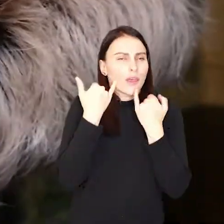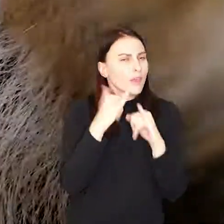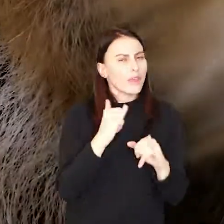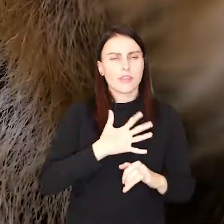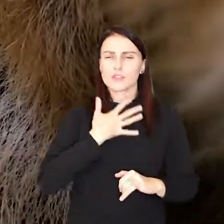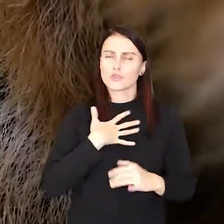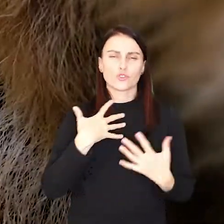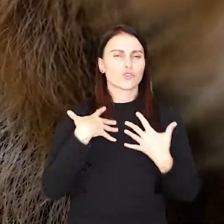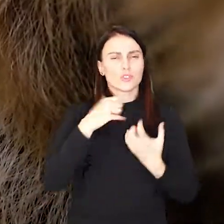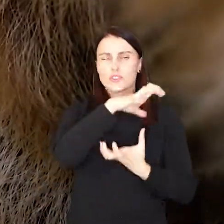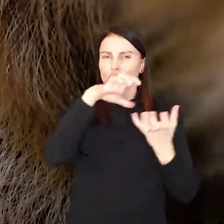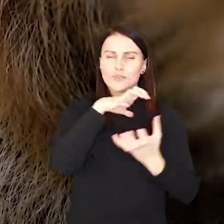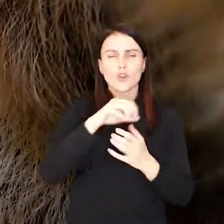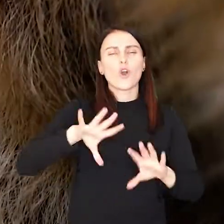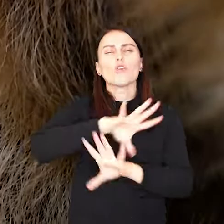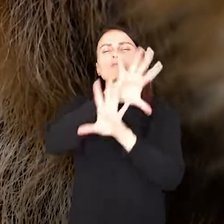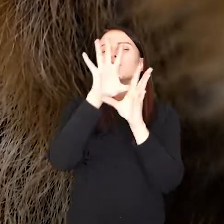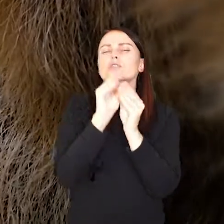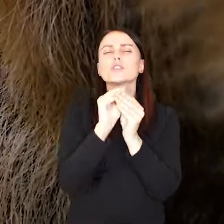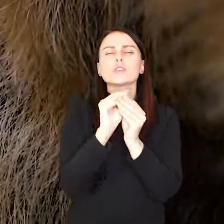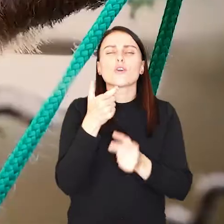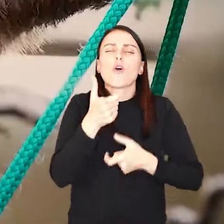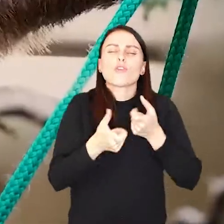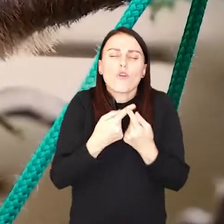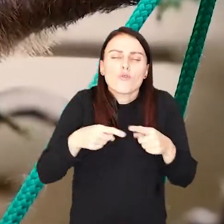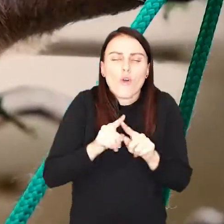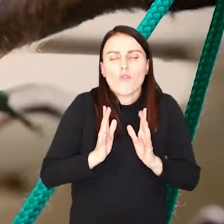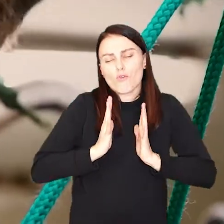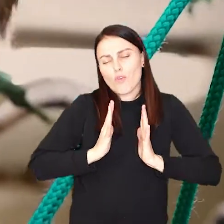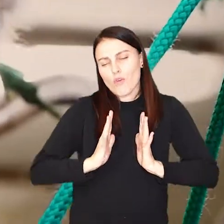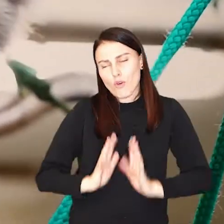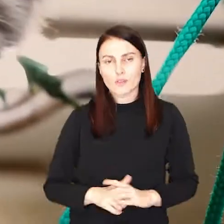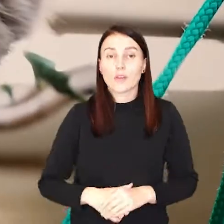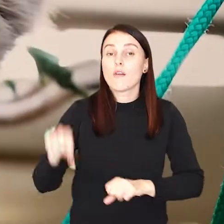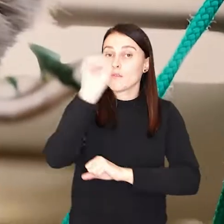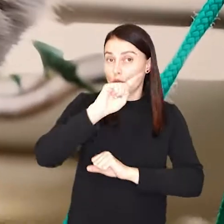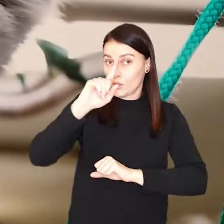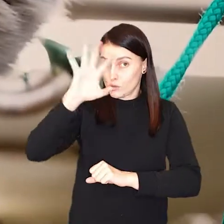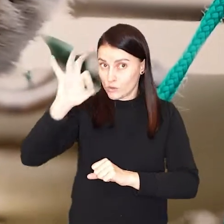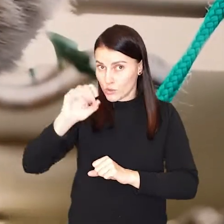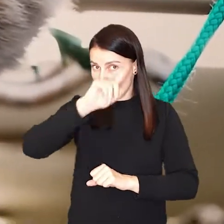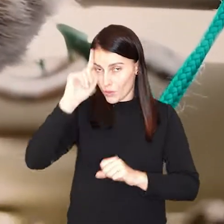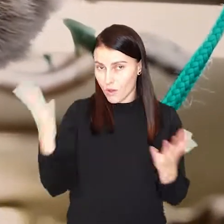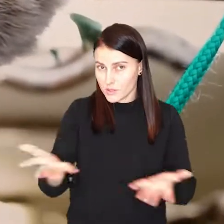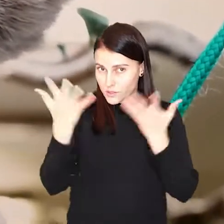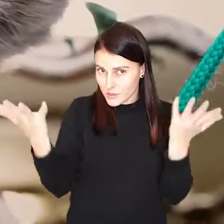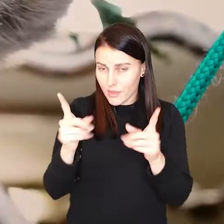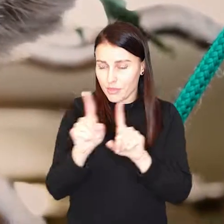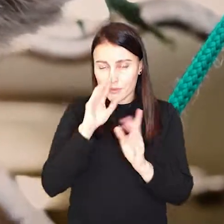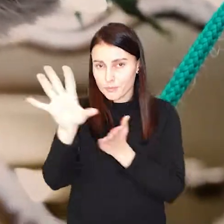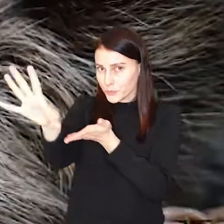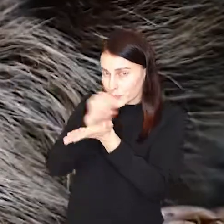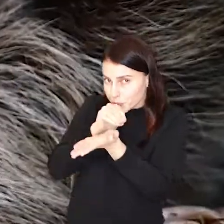innej galaktyce. Wszystko robią powoli. Wrocławskie Zoo zachęca do zwolnienia tempa